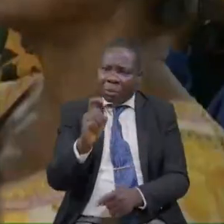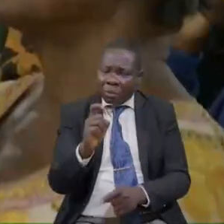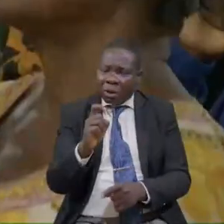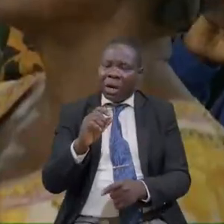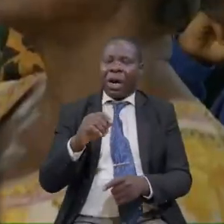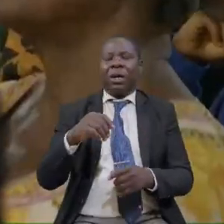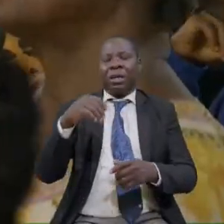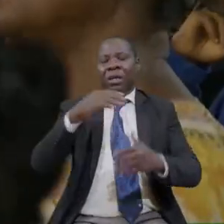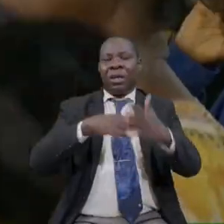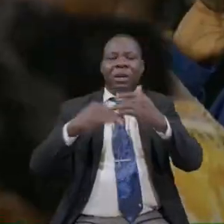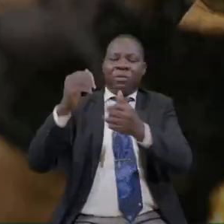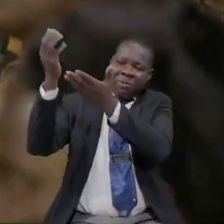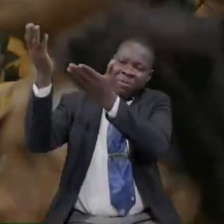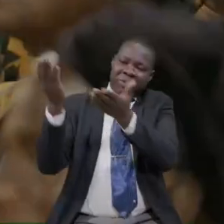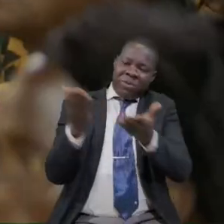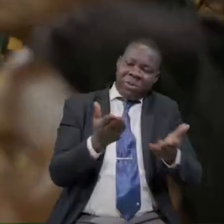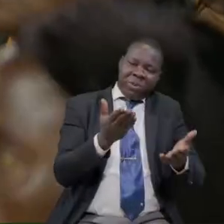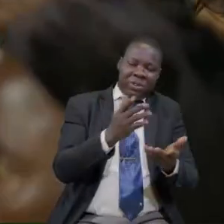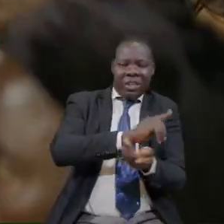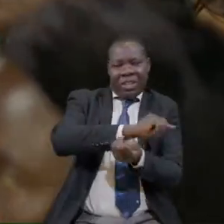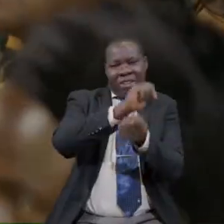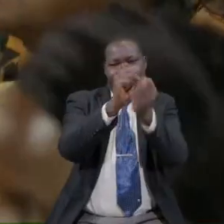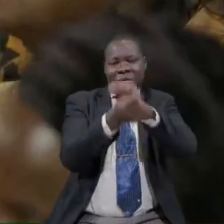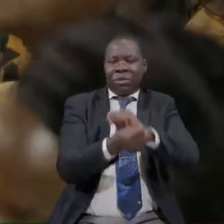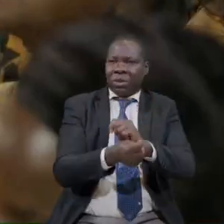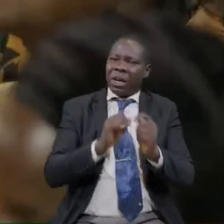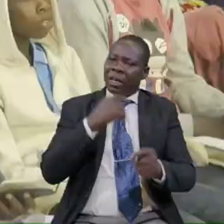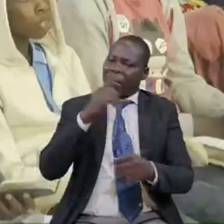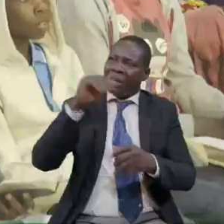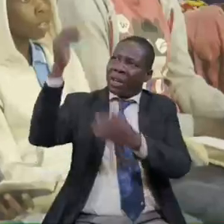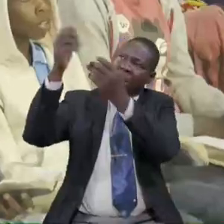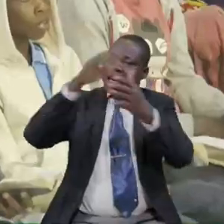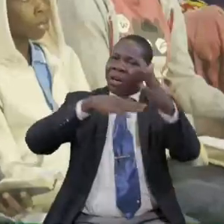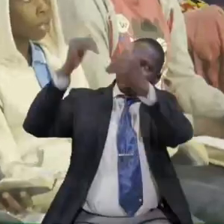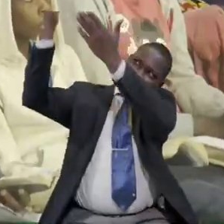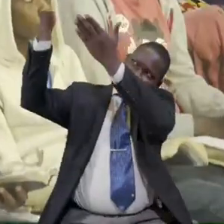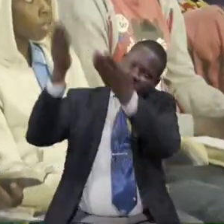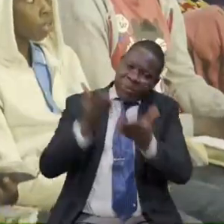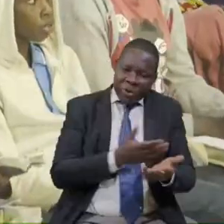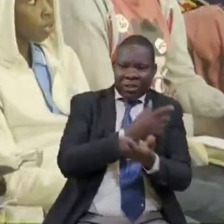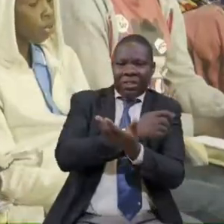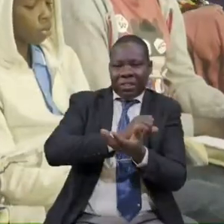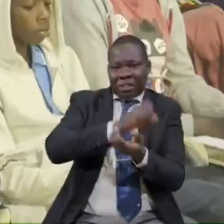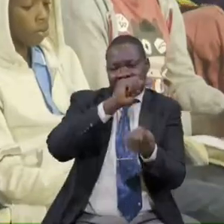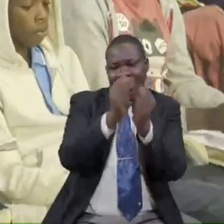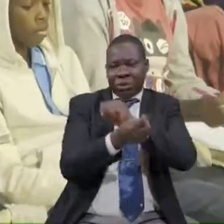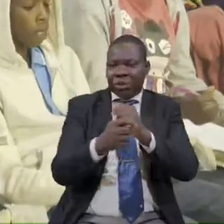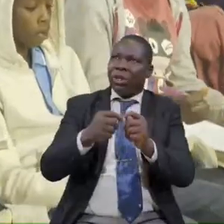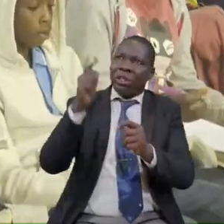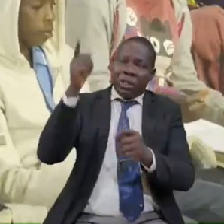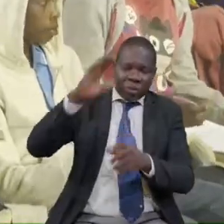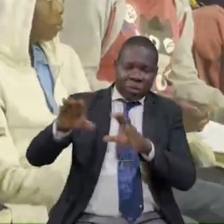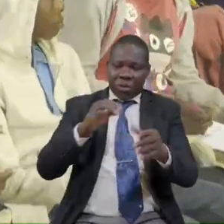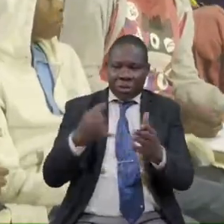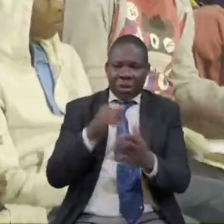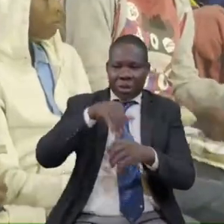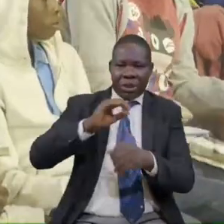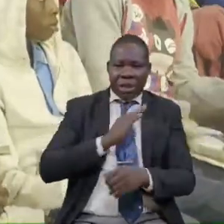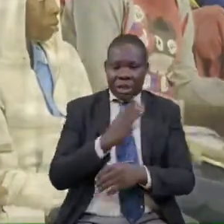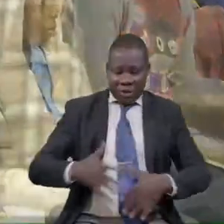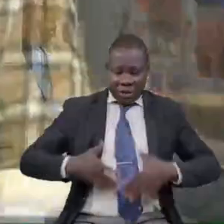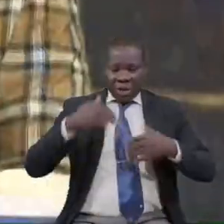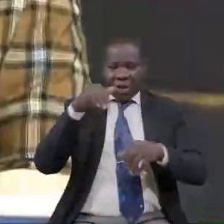la transfiguration. Il le fera dans notre vie au nom de Jésus-Christ. Numéro 3. Maintenant, nous